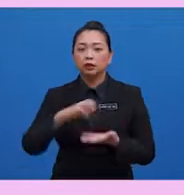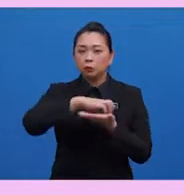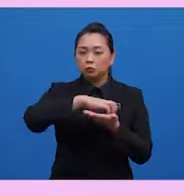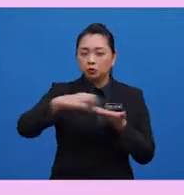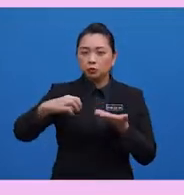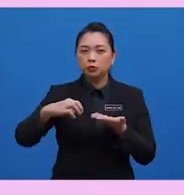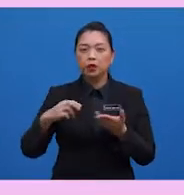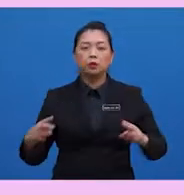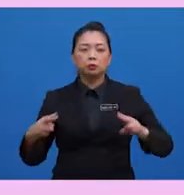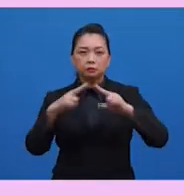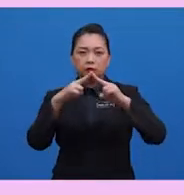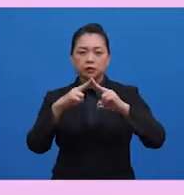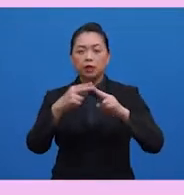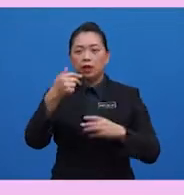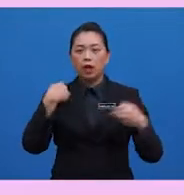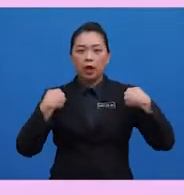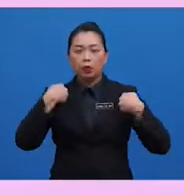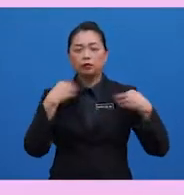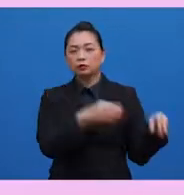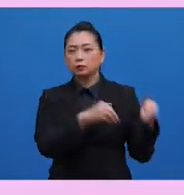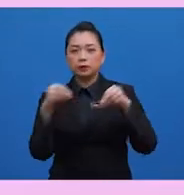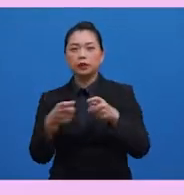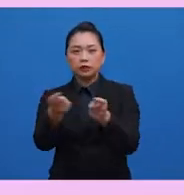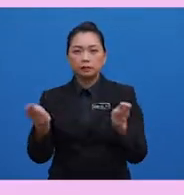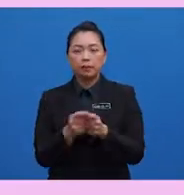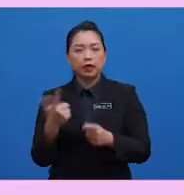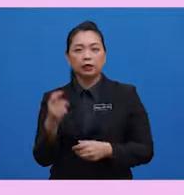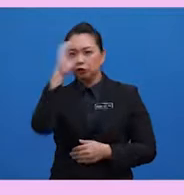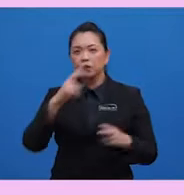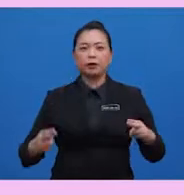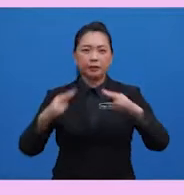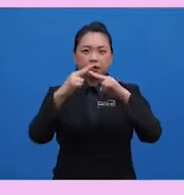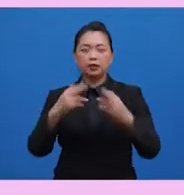haiwan terpaksa berhijrah ke tempat lain mencari habitat yang baru.